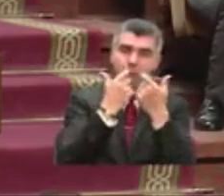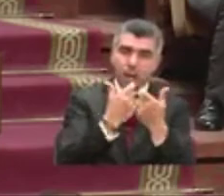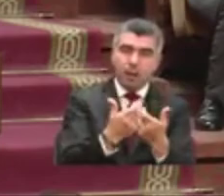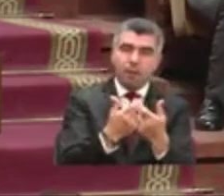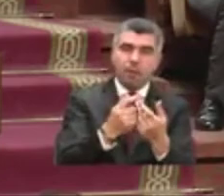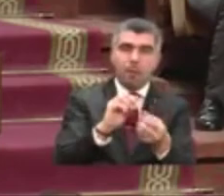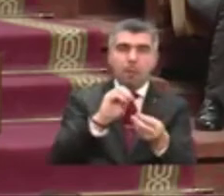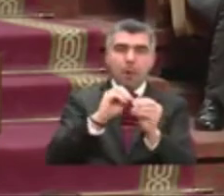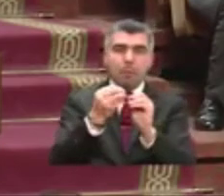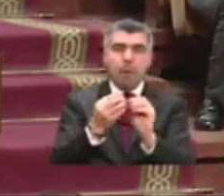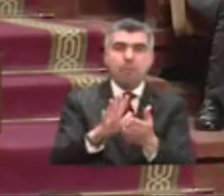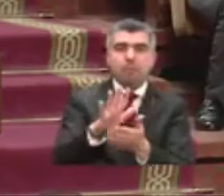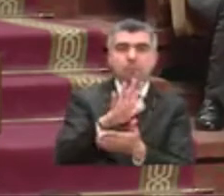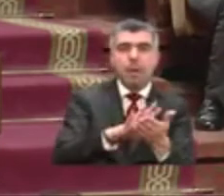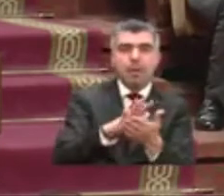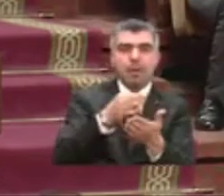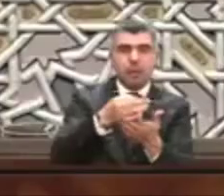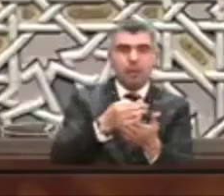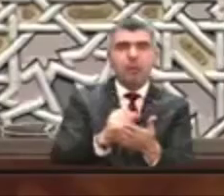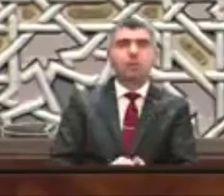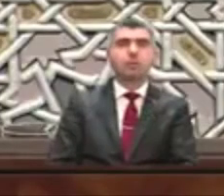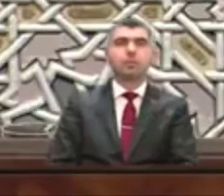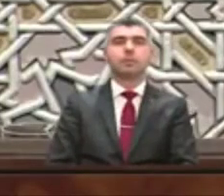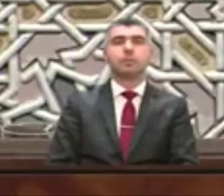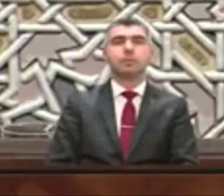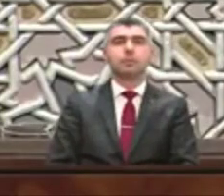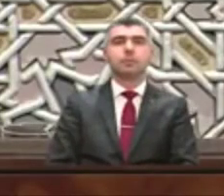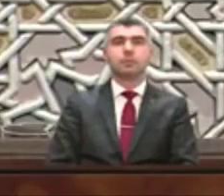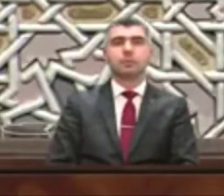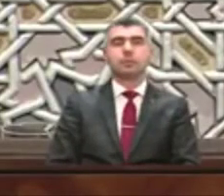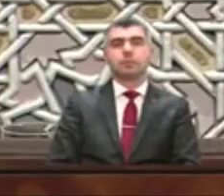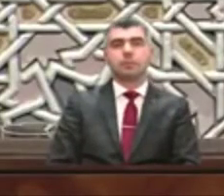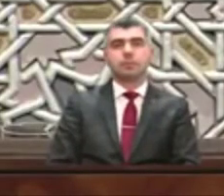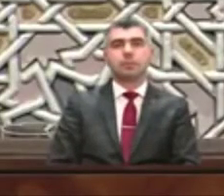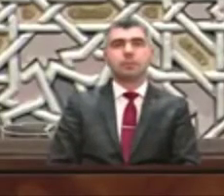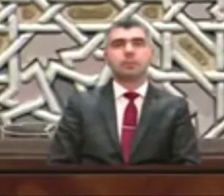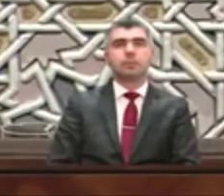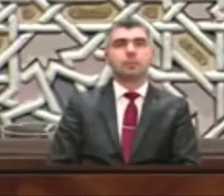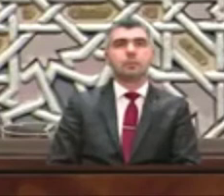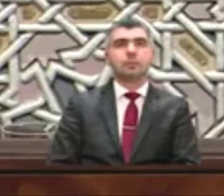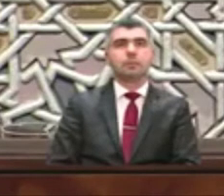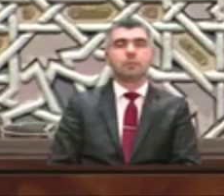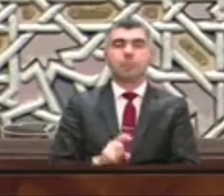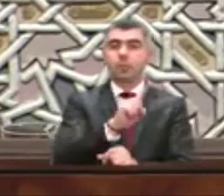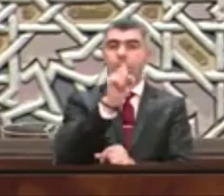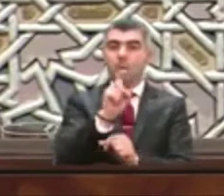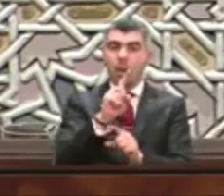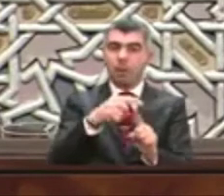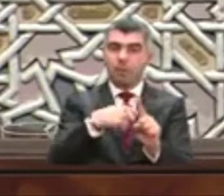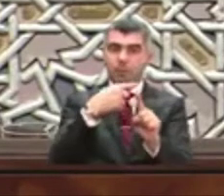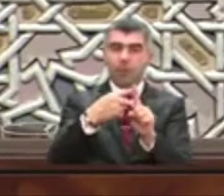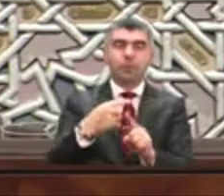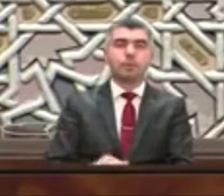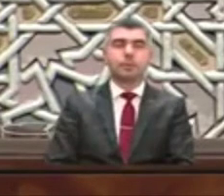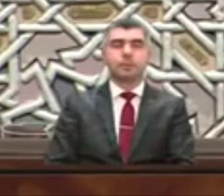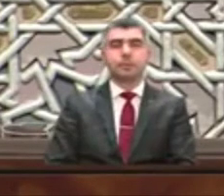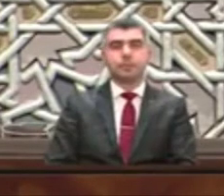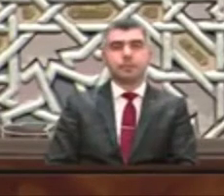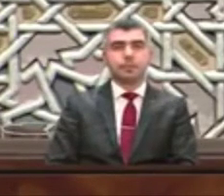الإكراهات وحلها في عين المكان، وشكرا. شكرا السيد نائب محترم. تقيب إضافي في الموضوع، تفضلوا.